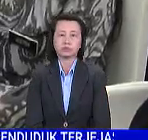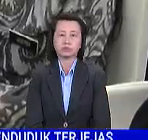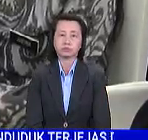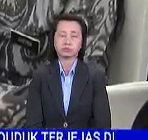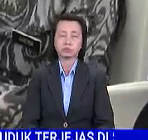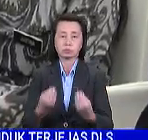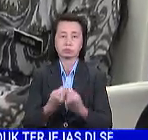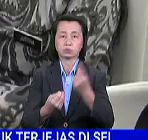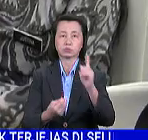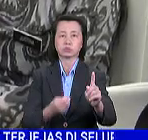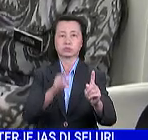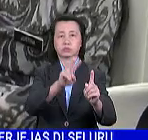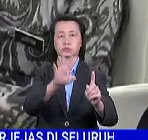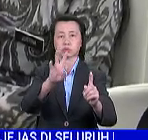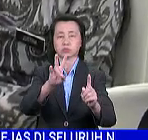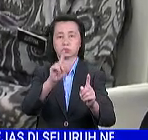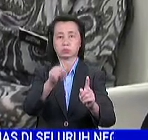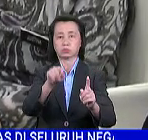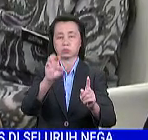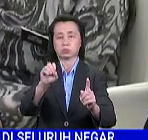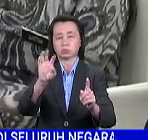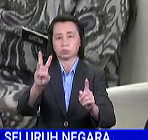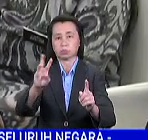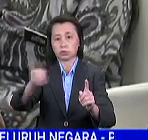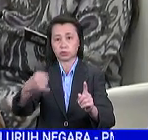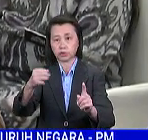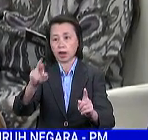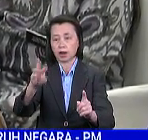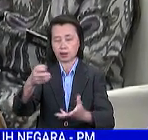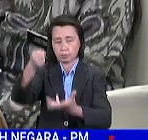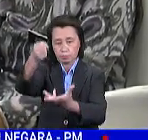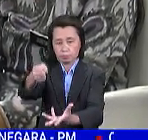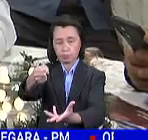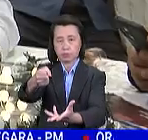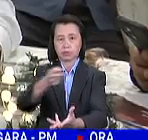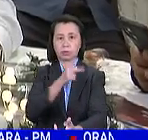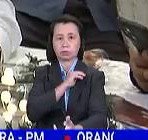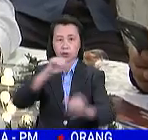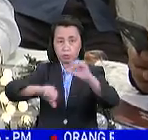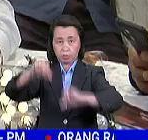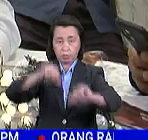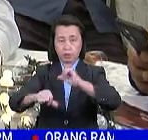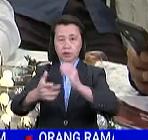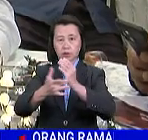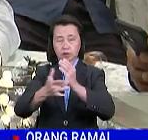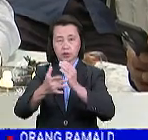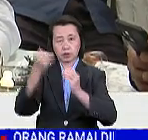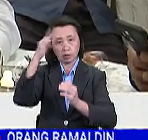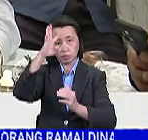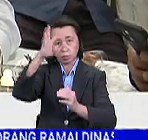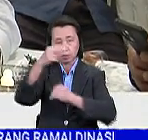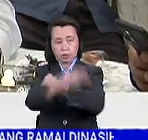di sejumlah 127 perpuluhan kosong enam juta rupiah diperuntukkan kepada kementerian sains teknologi dan inovasi